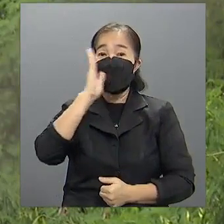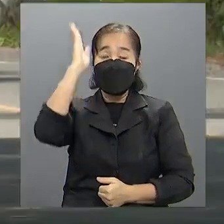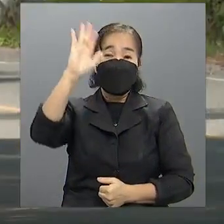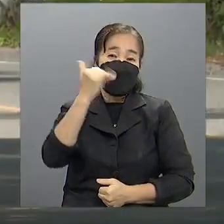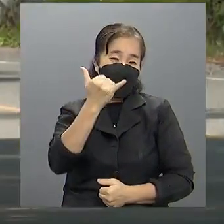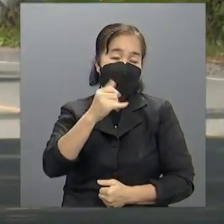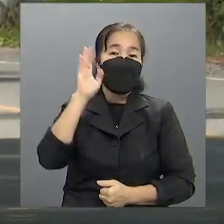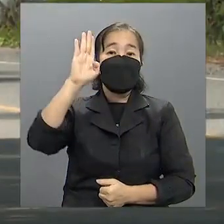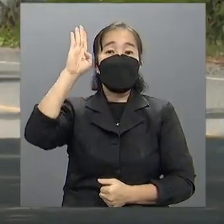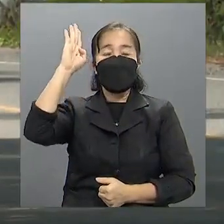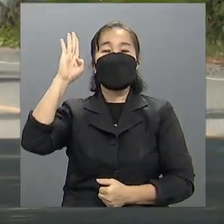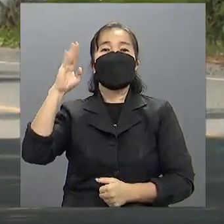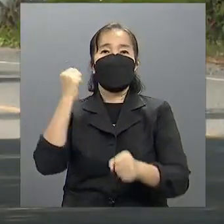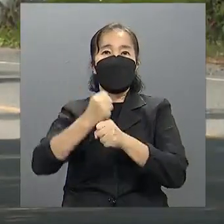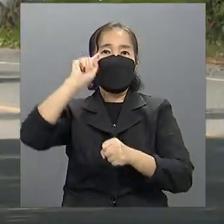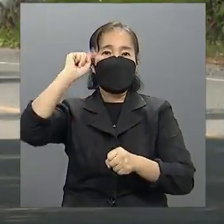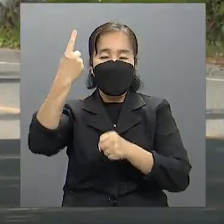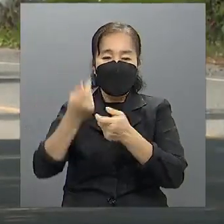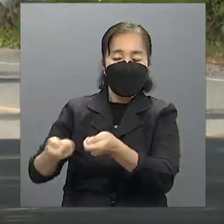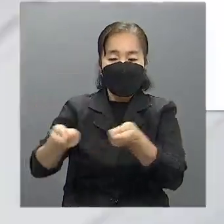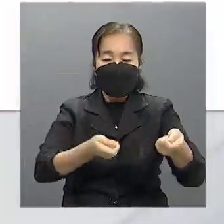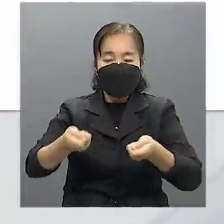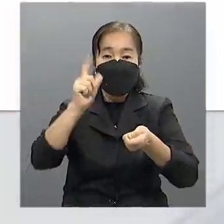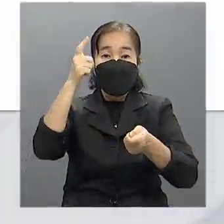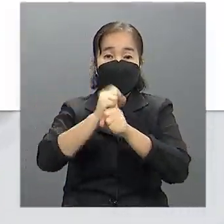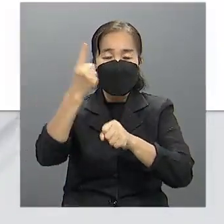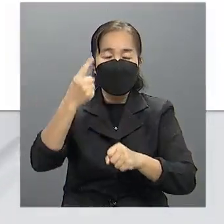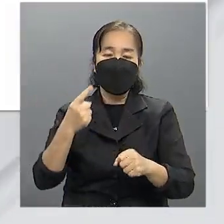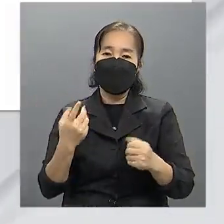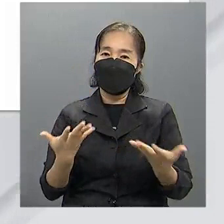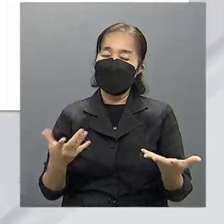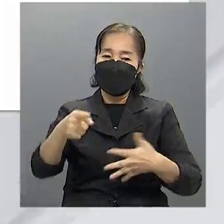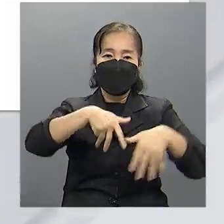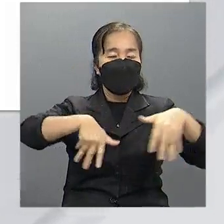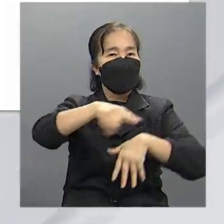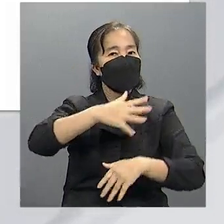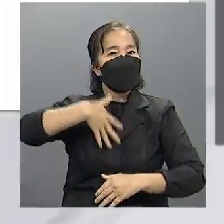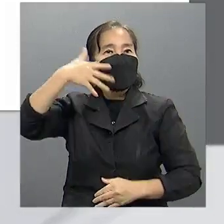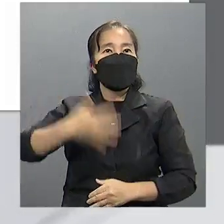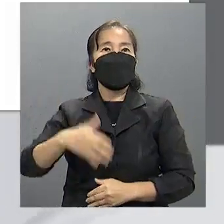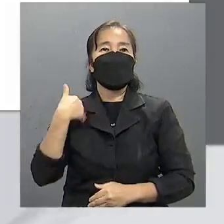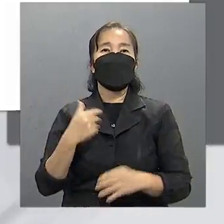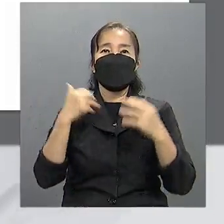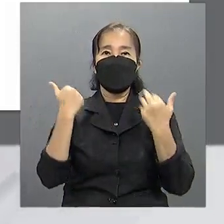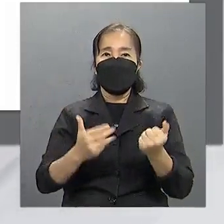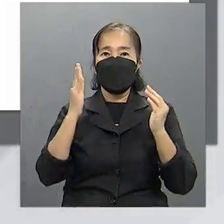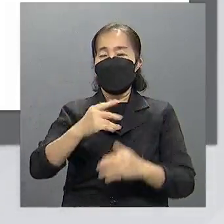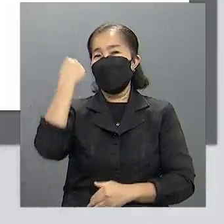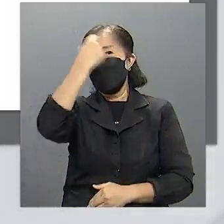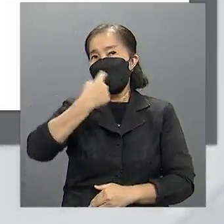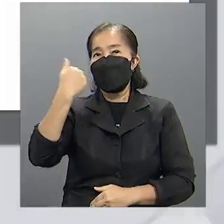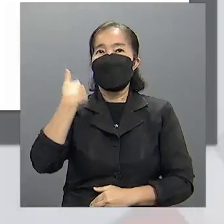ยอันเนี้ยสภาพการหาเสียงหรือการต่อสู้ระหว่างผู้สมัครเนี้ยคงจะแตกต่างกันออก